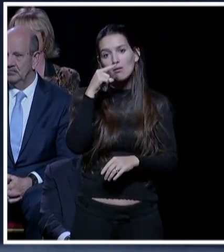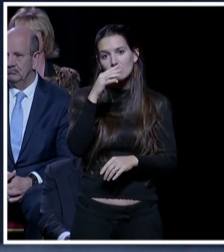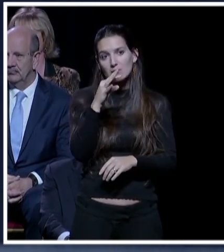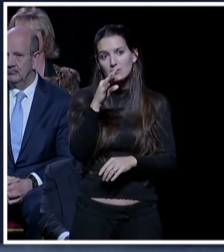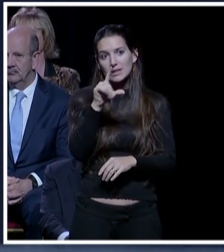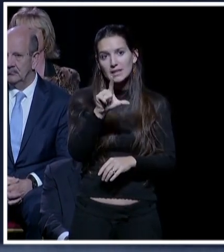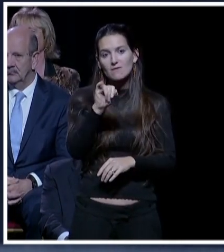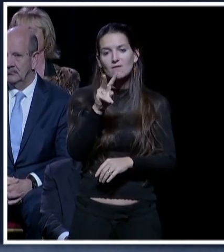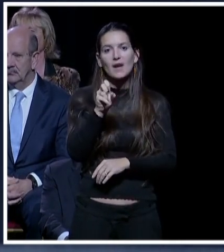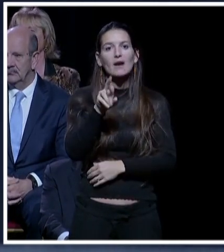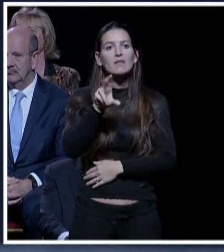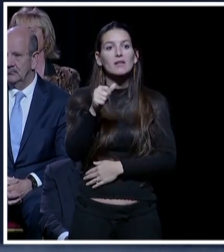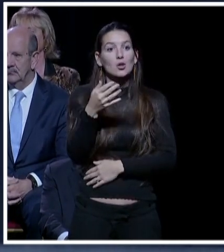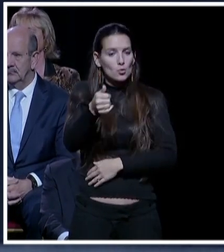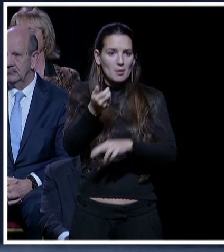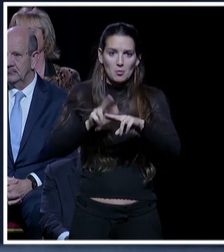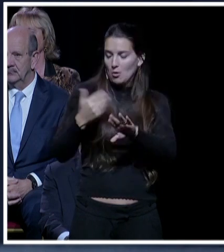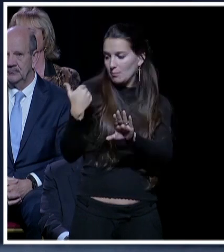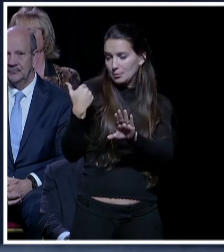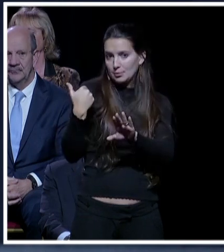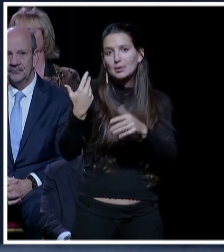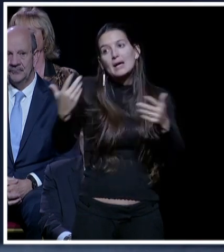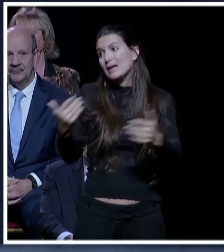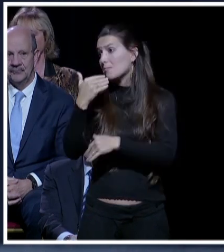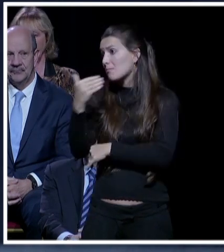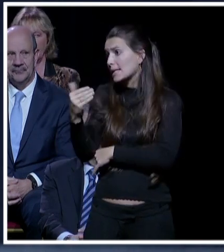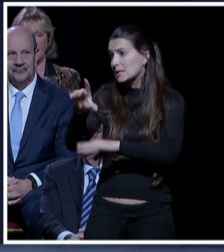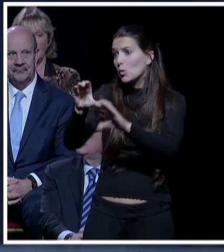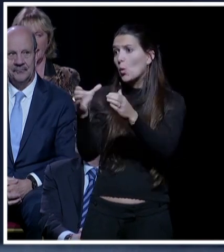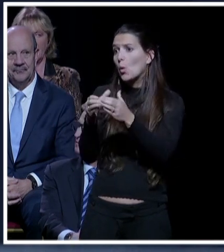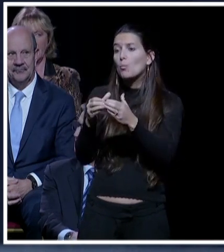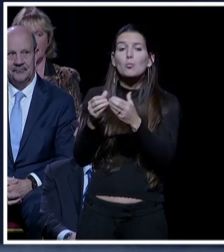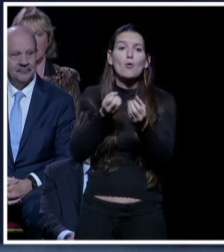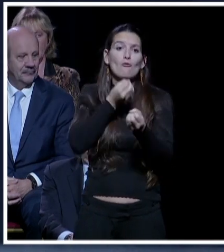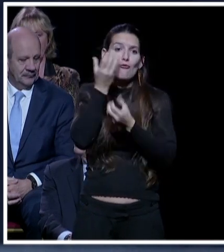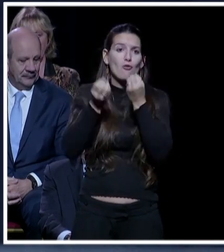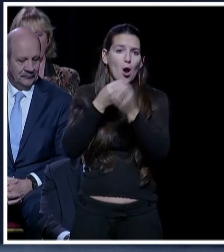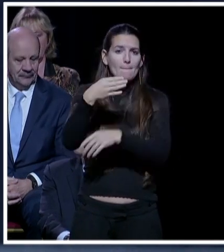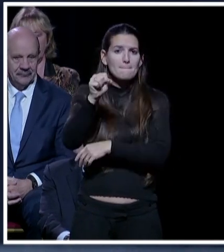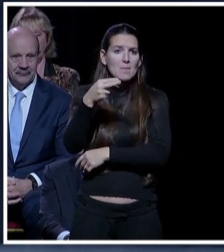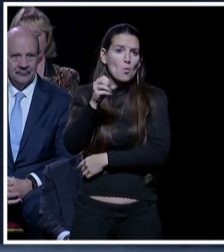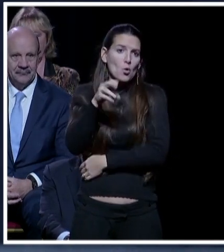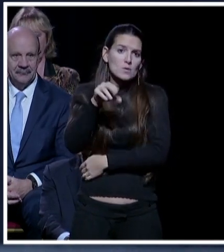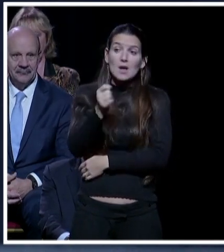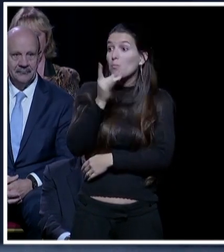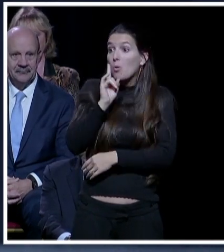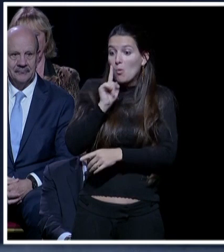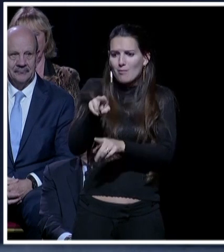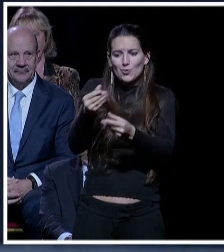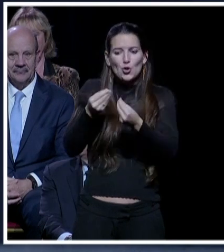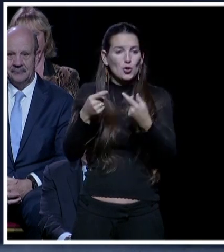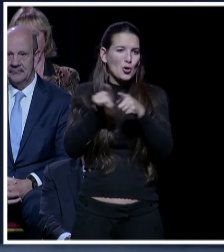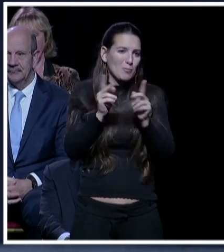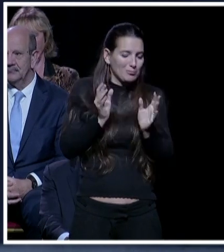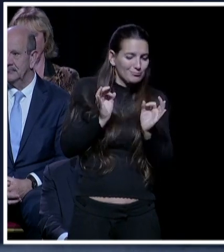d'année. Les remercier parce qu'ils sont fidèles et le mimosa, c'est déjà pour nous le printemps, c'est un moment de soleil.